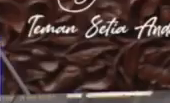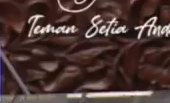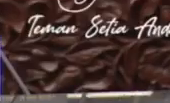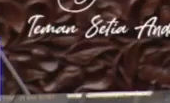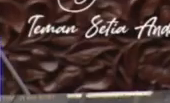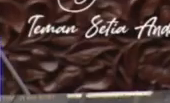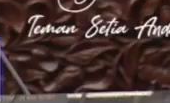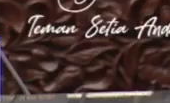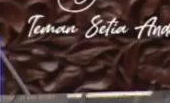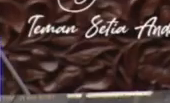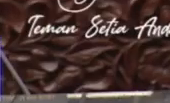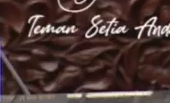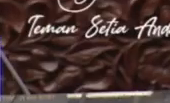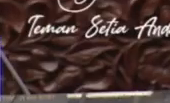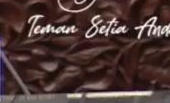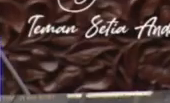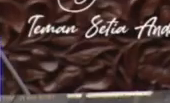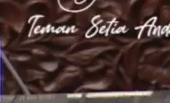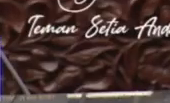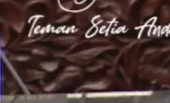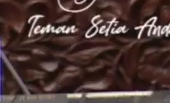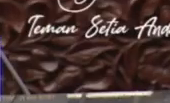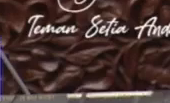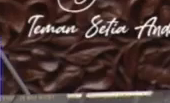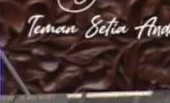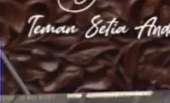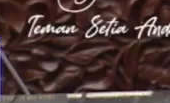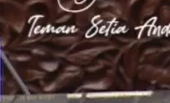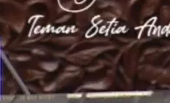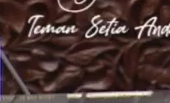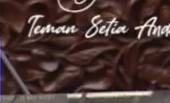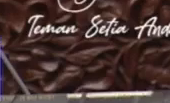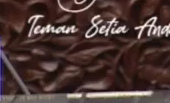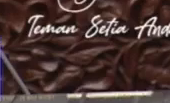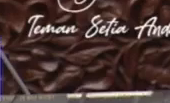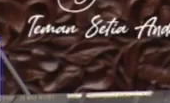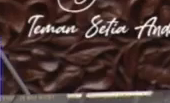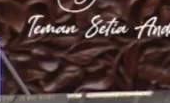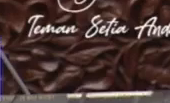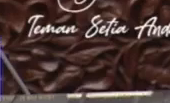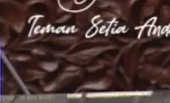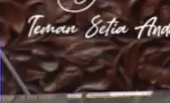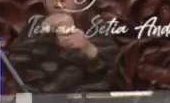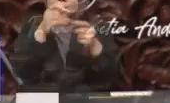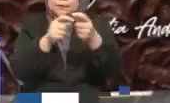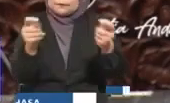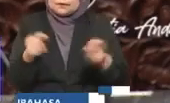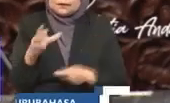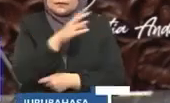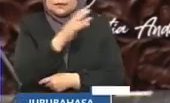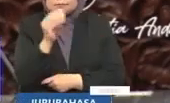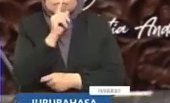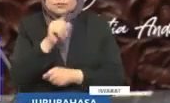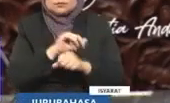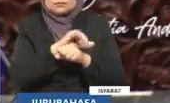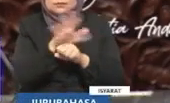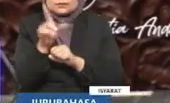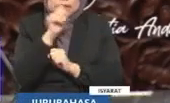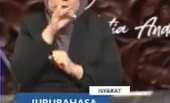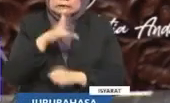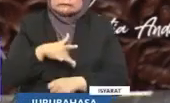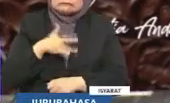Agro makanan negara berdepan dengan pelbagai risiko dan cabaran di peringkat Global maupun domestik malah kesannya